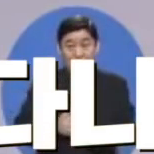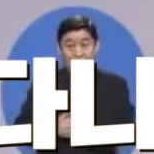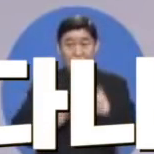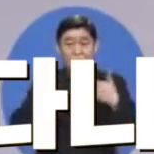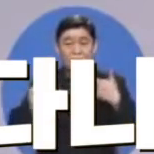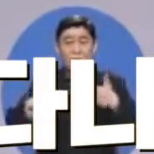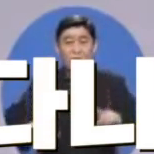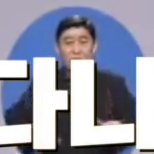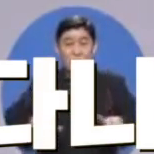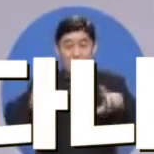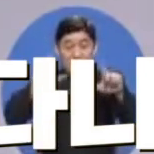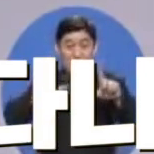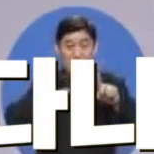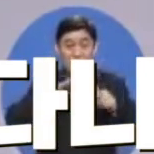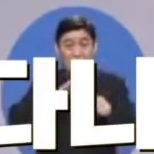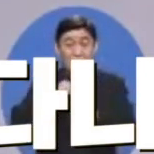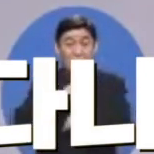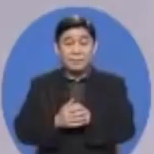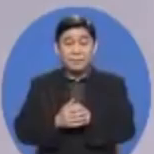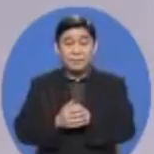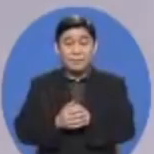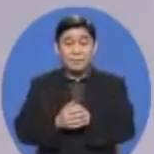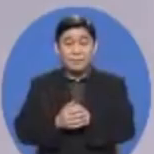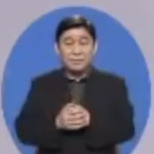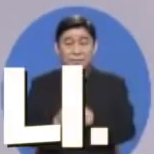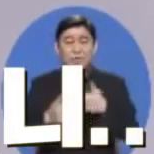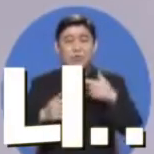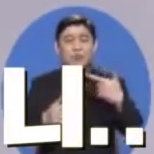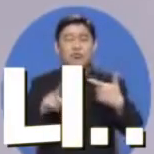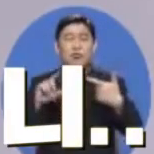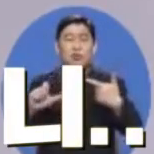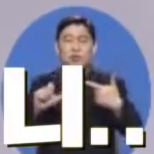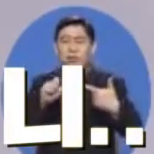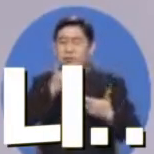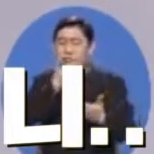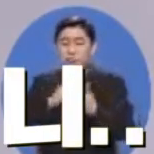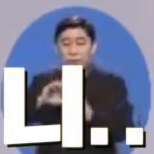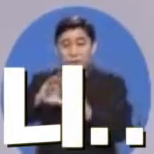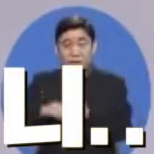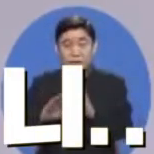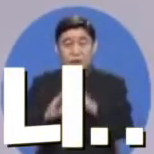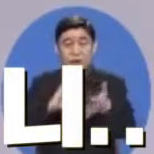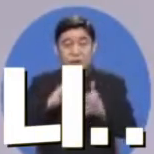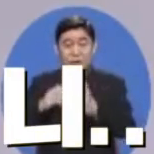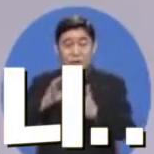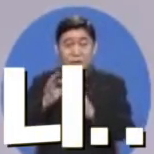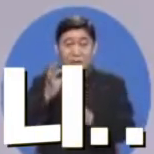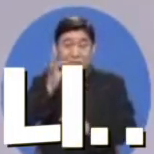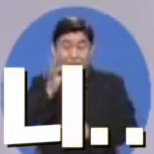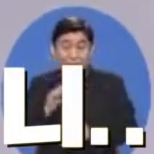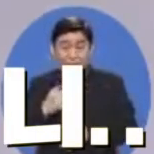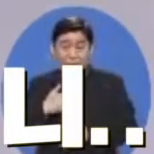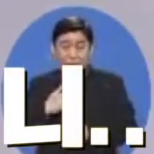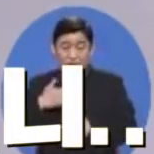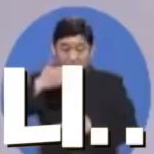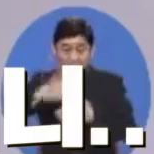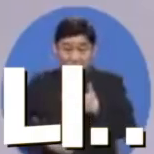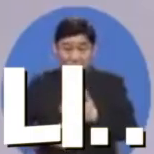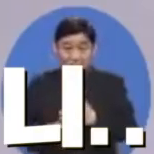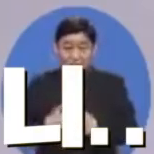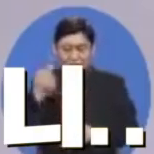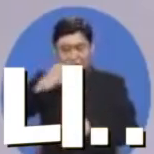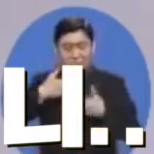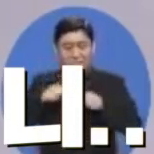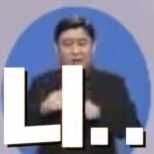6월 5일날 방송을 한답니다. 6월 5일이라는 중요한 시기에 열리는 이 토론에 빠지는 것은 저에 대한 모독을